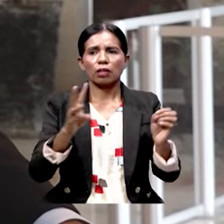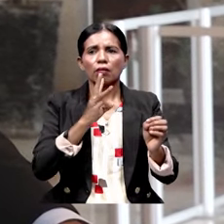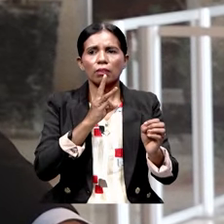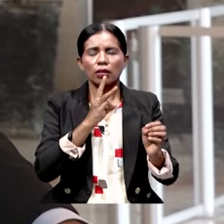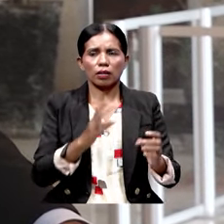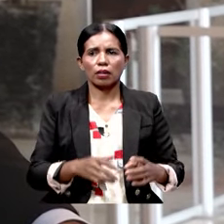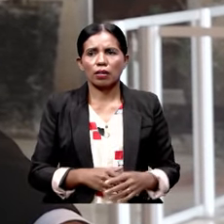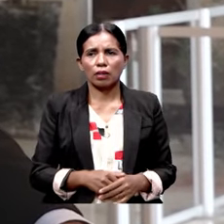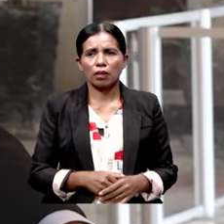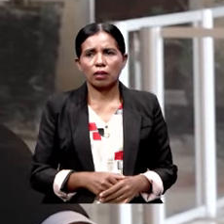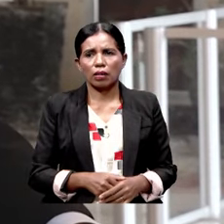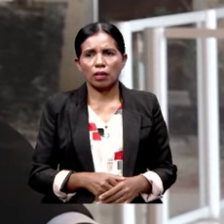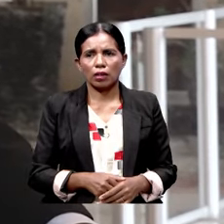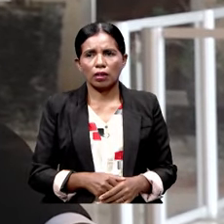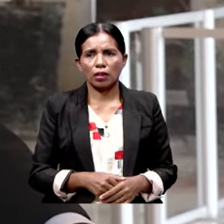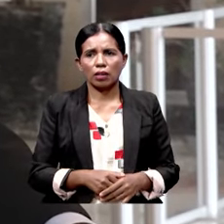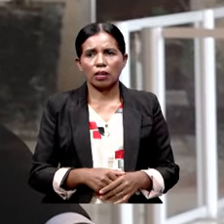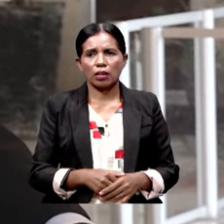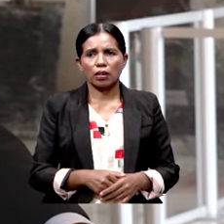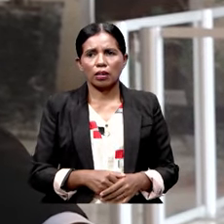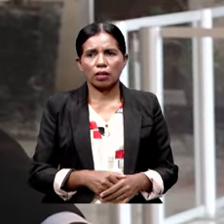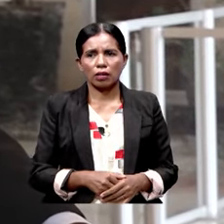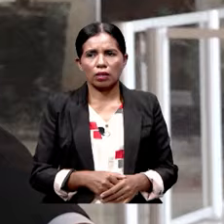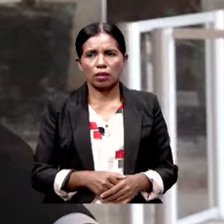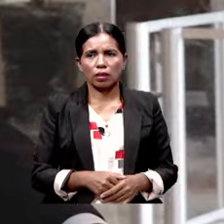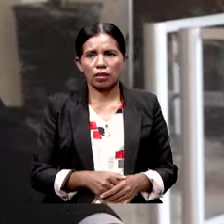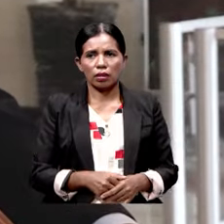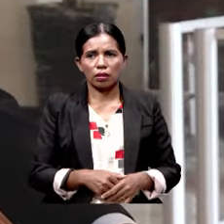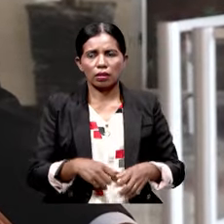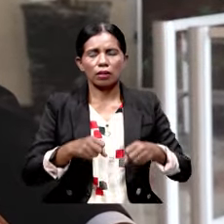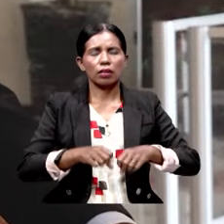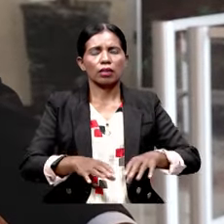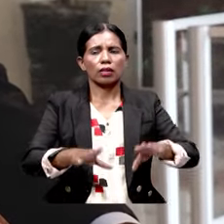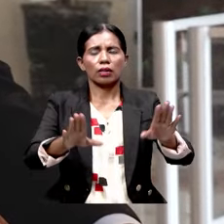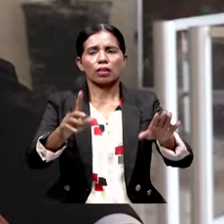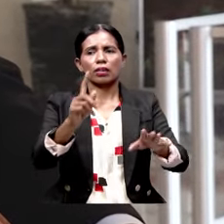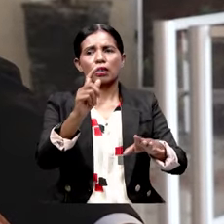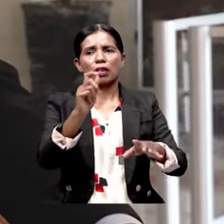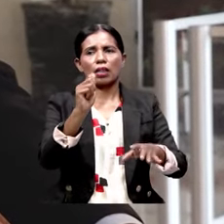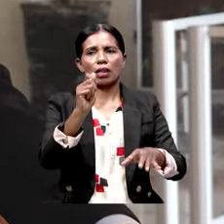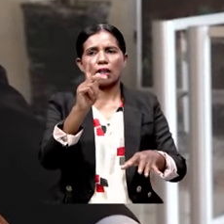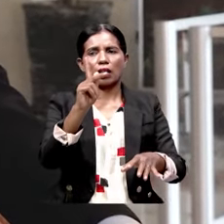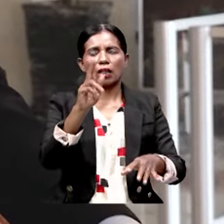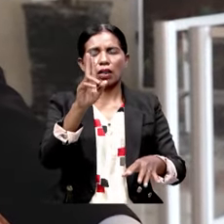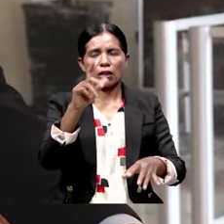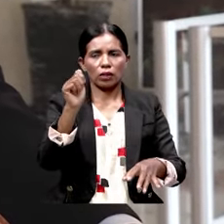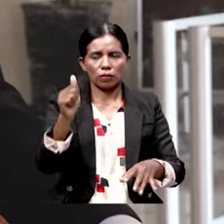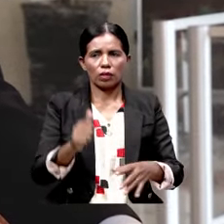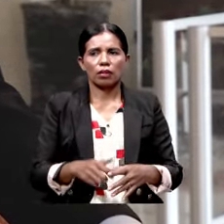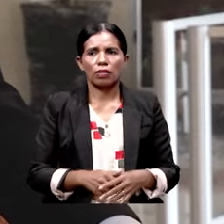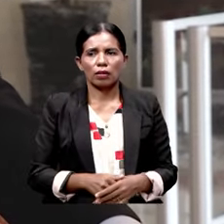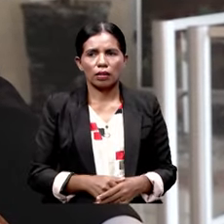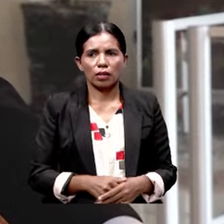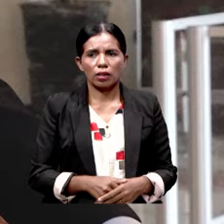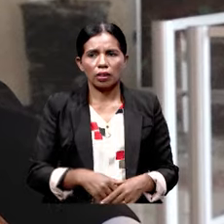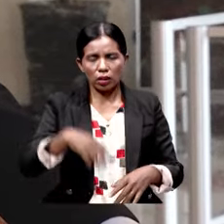ma tas takwa, tas ya aqua, lori ba family, be u lete lete mana ni, di be